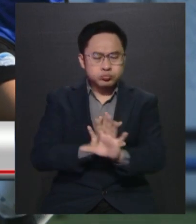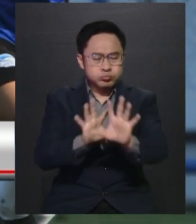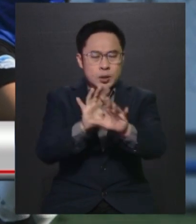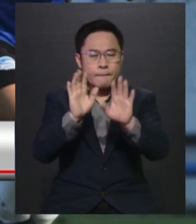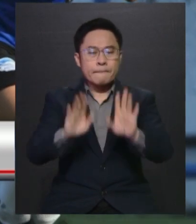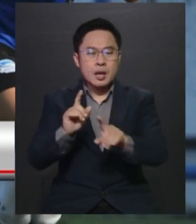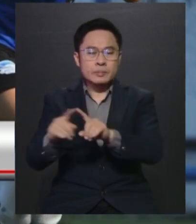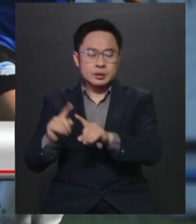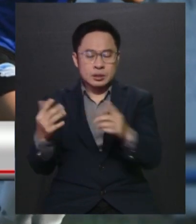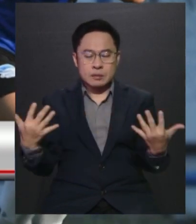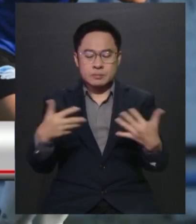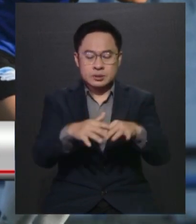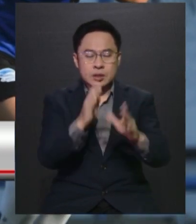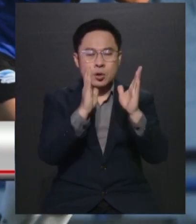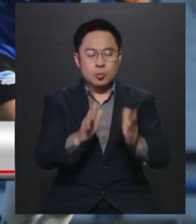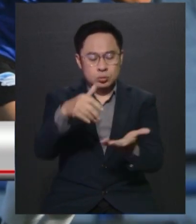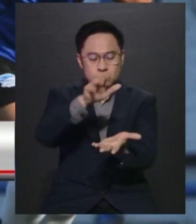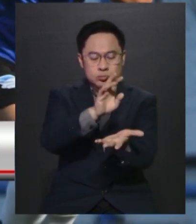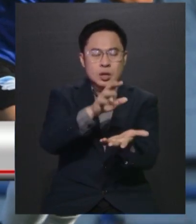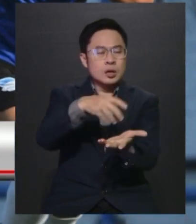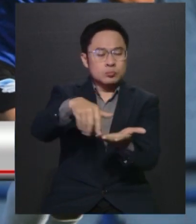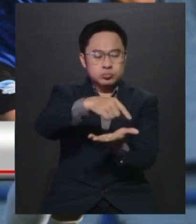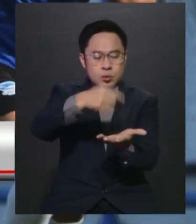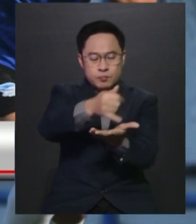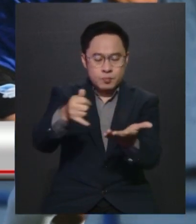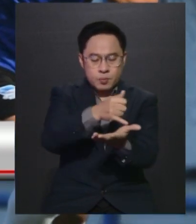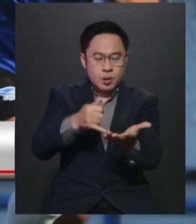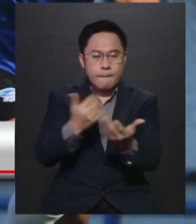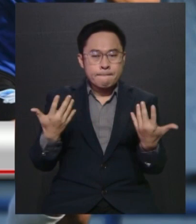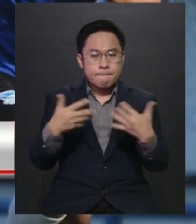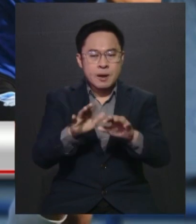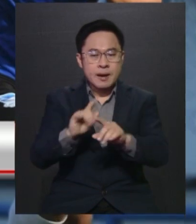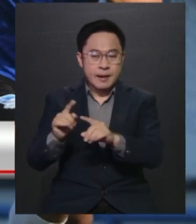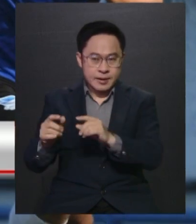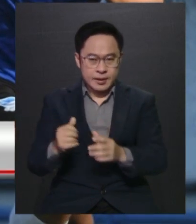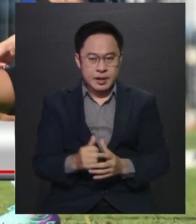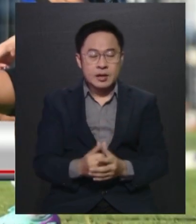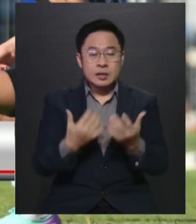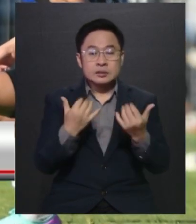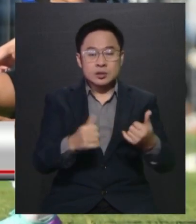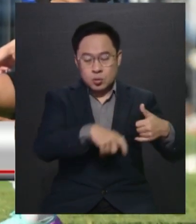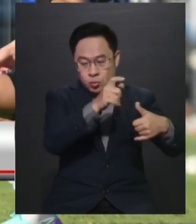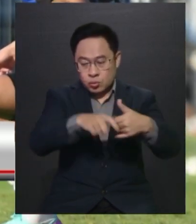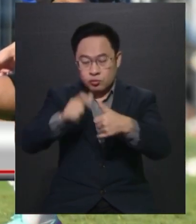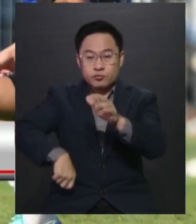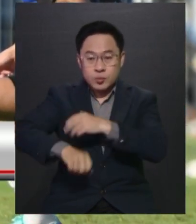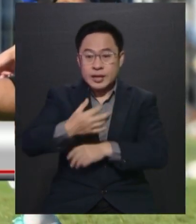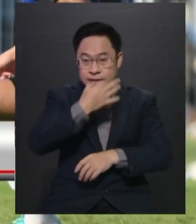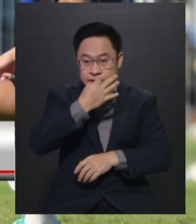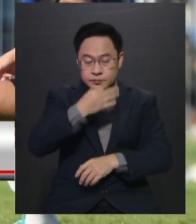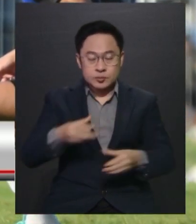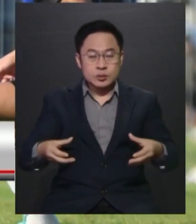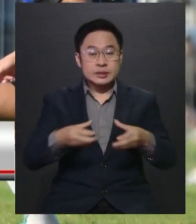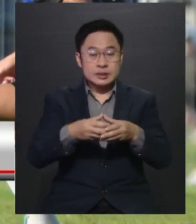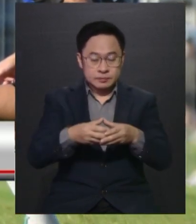ชุด U23 ด้วย นะก็ถือว่าเป็นเวทีที่ได้เปิดโอกาสให้กับผู้เล่นที่ฟอร์มดีในลีกนะครับแล้วก็อายุอยู่ในเกณฑ์เนี่ยได้มาทดสอบฝีเท้ากันแล้วก็โ